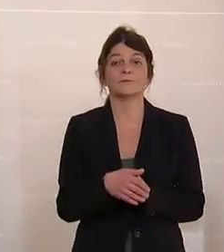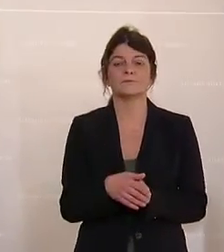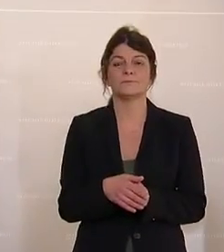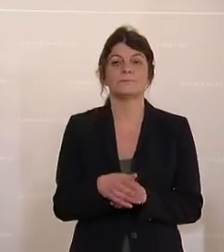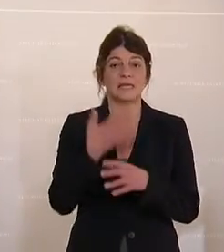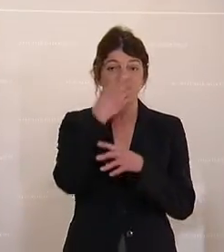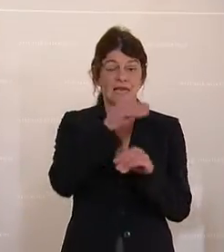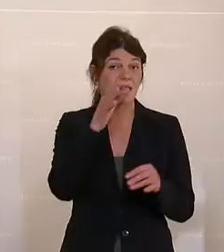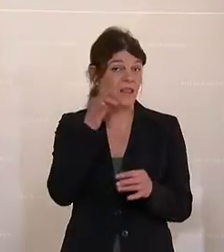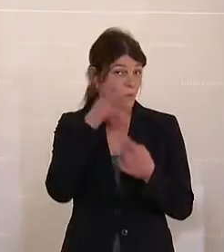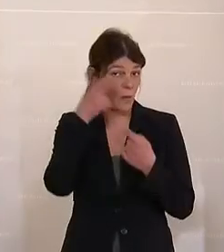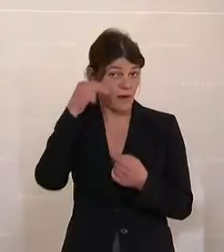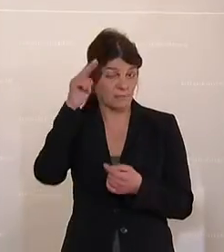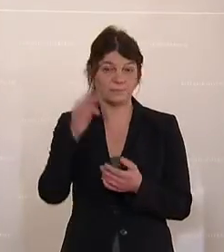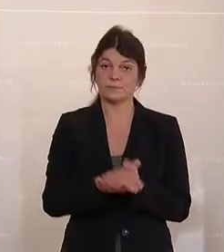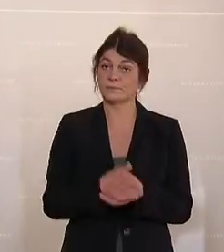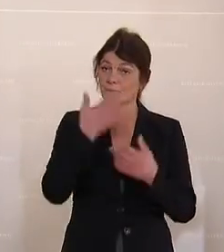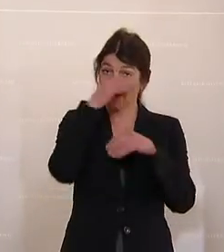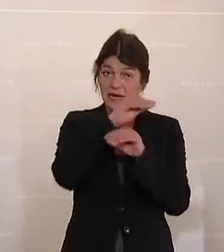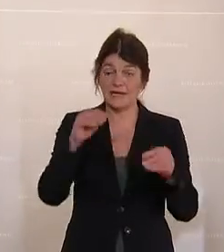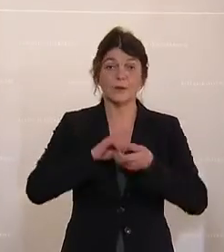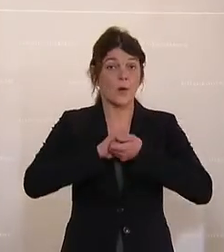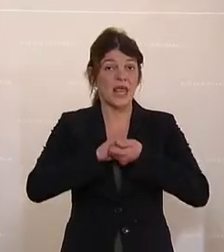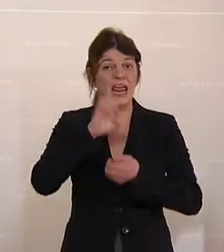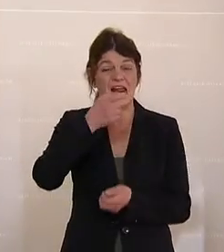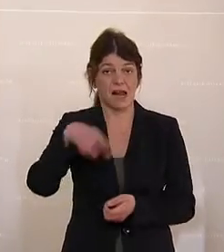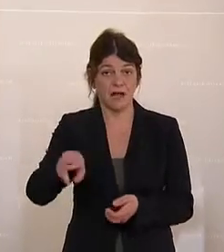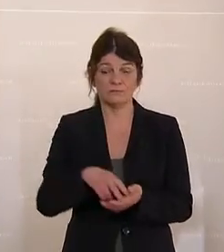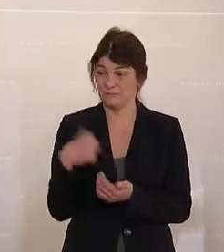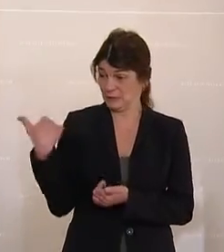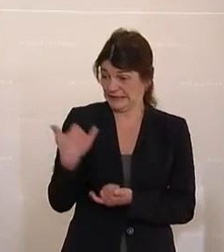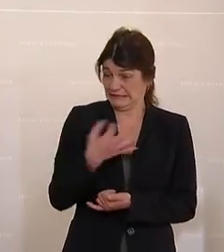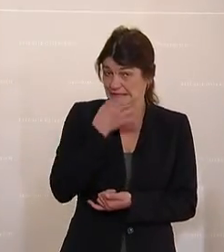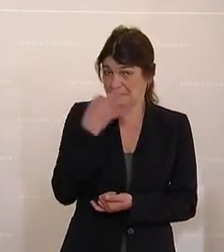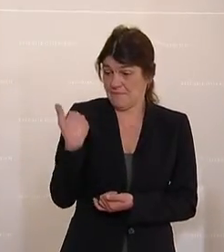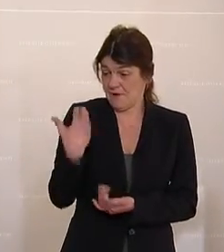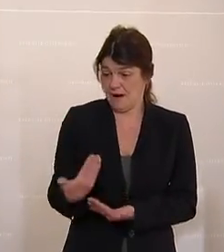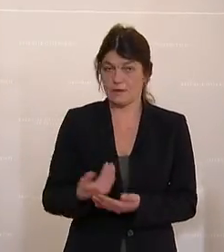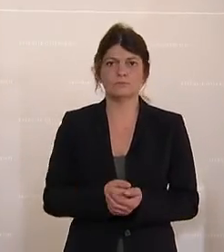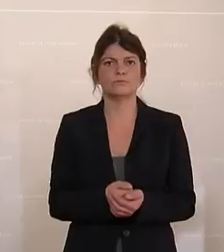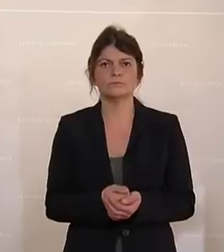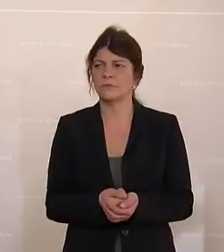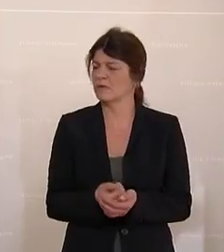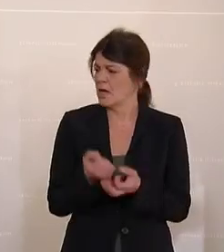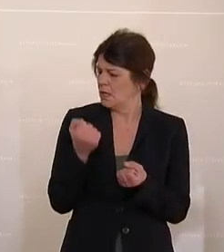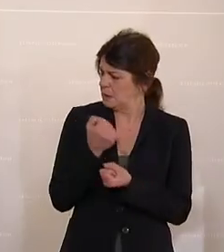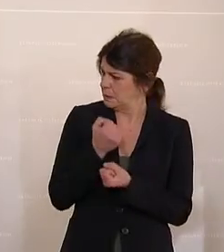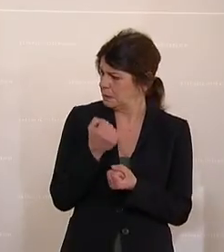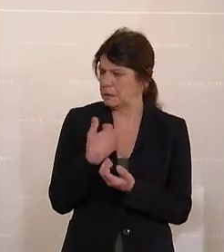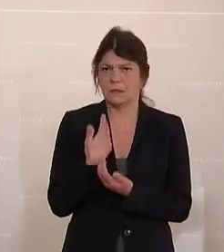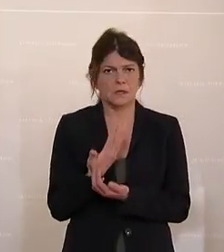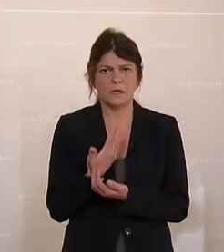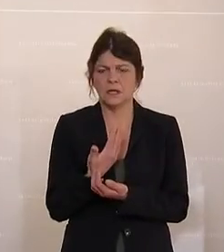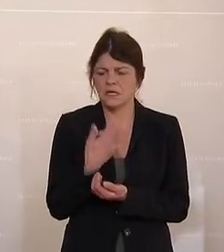Sehr geehrte Damen und Herren, sehr geehrter Herr Kollege Ecker, was Sie gerade geäußert haben an Fassungslosigkeit darüber,